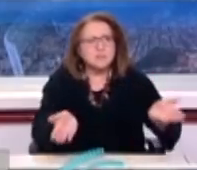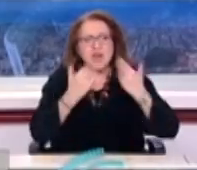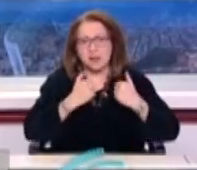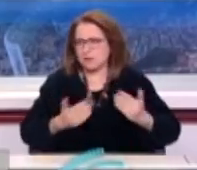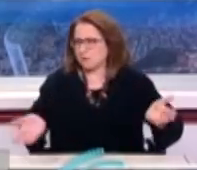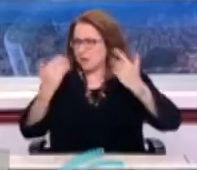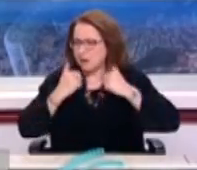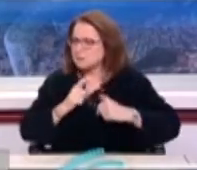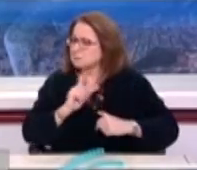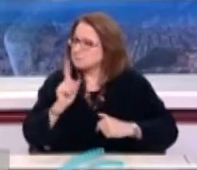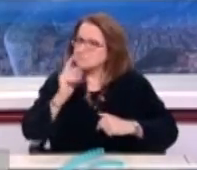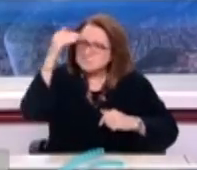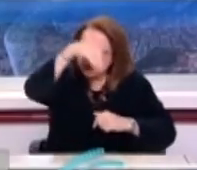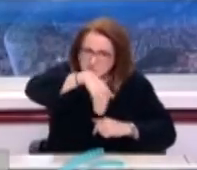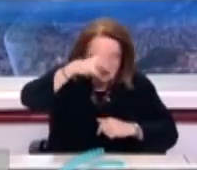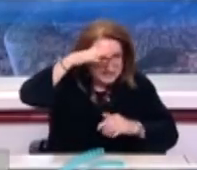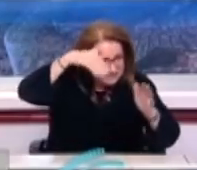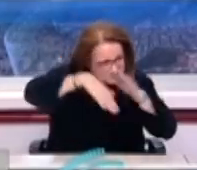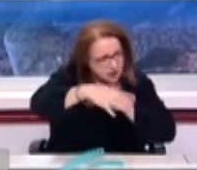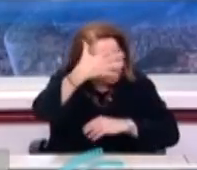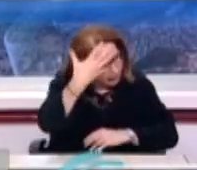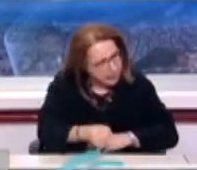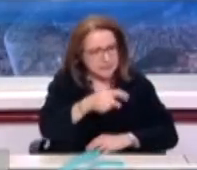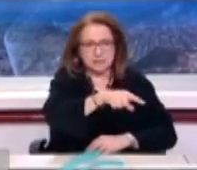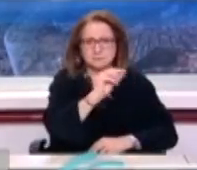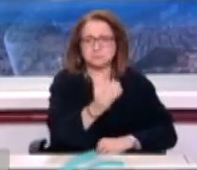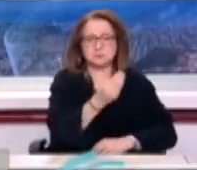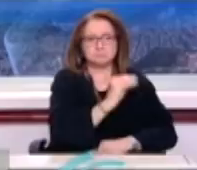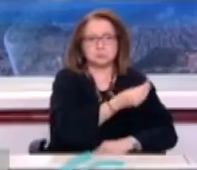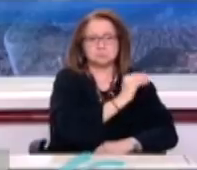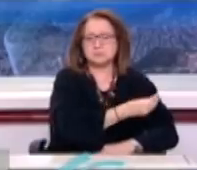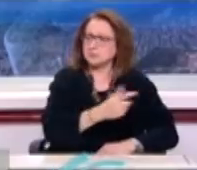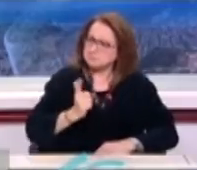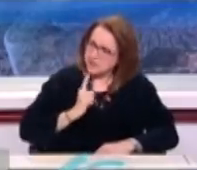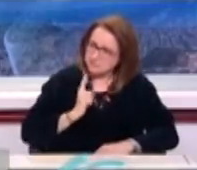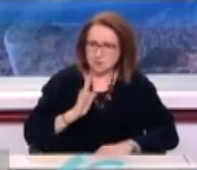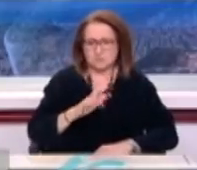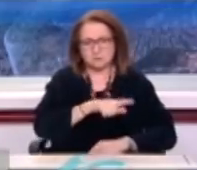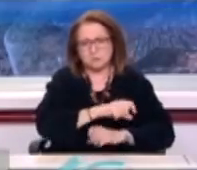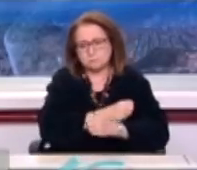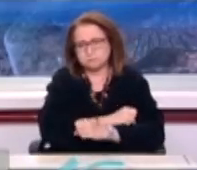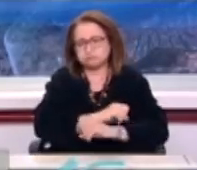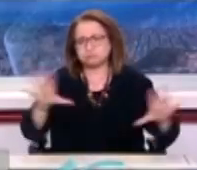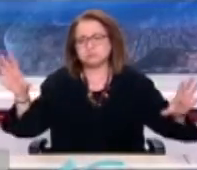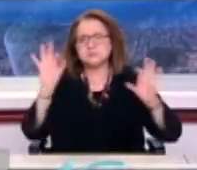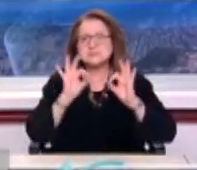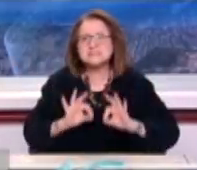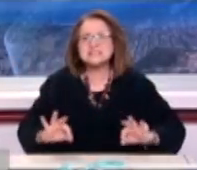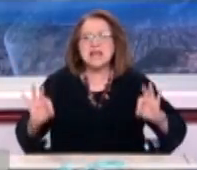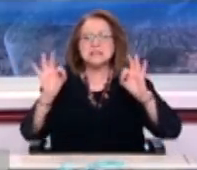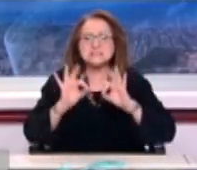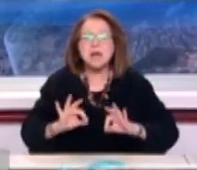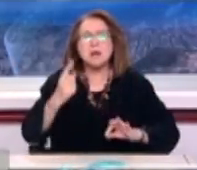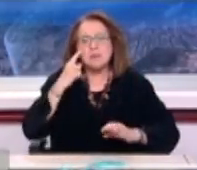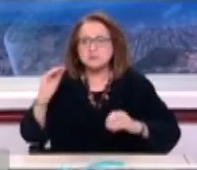επιδημίων αυτών στη χώρα μας όπως και στις υπόλοιπες χώρες της Ευρώπης. Από κάποια στιγμή και μετά θα το χειριζόμαστε σαν μια